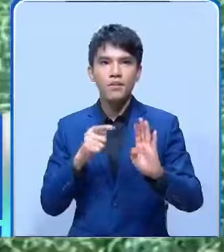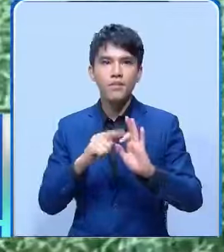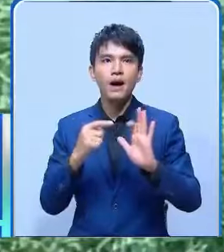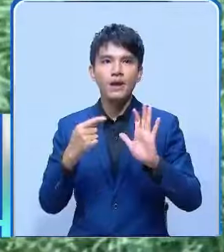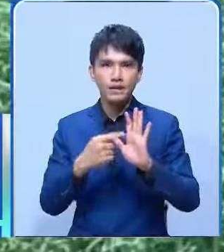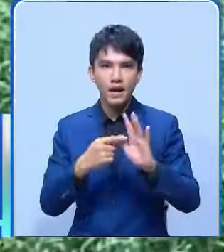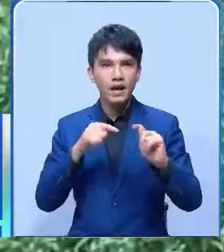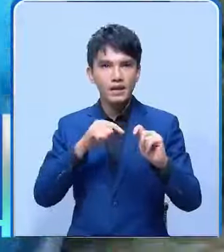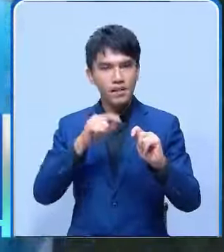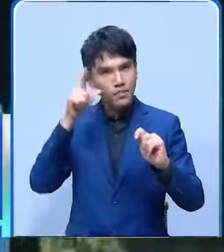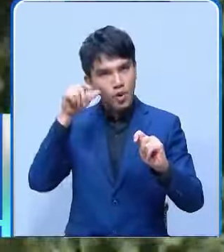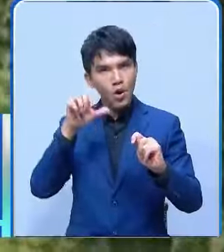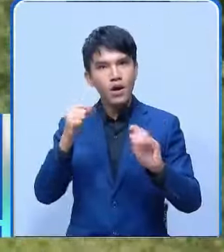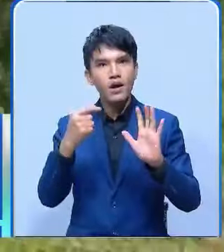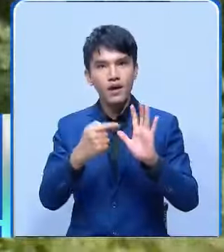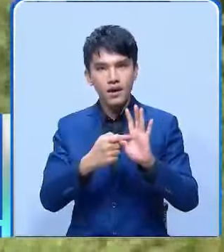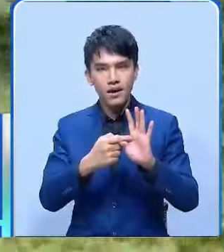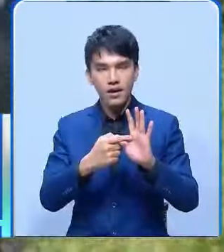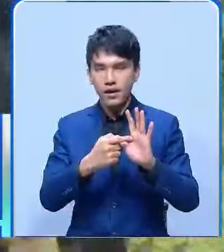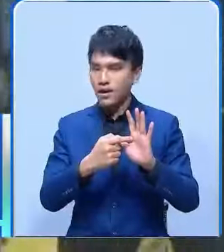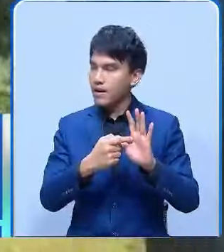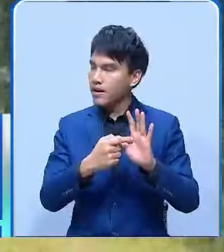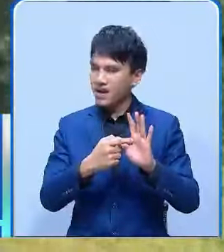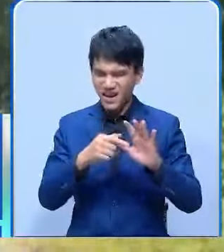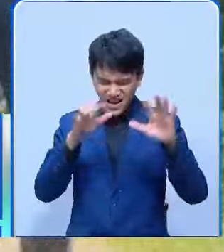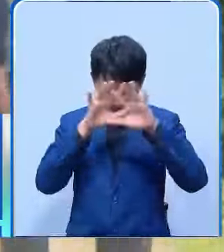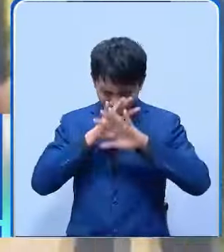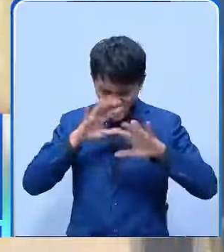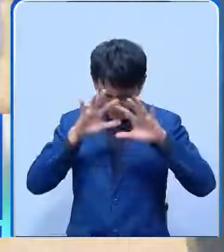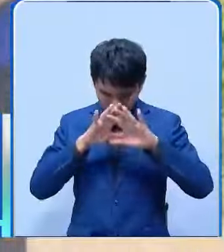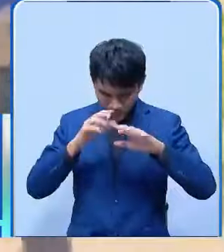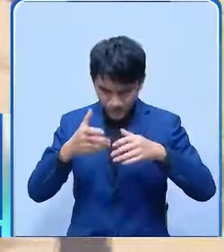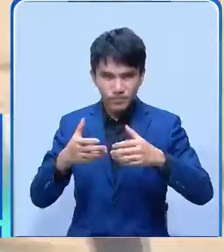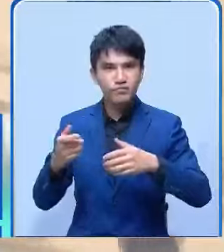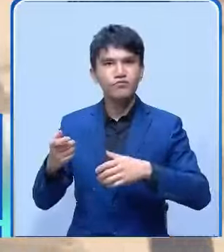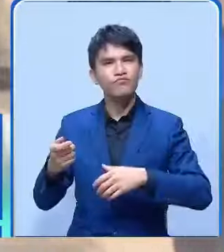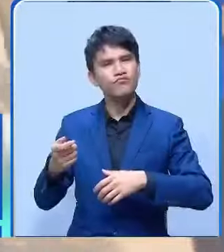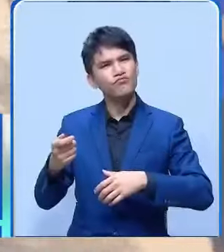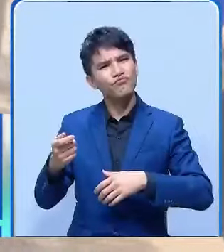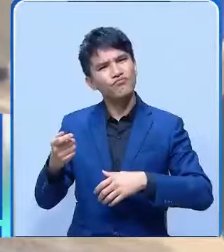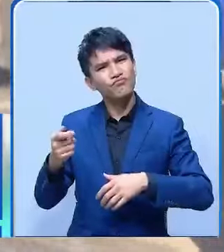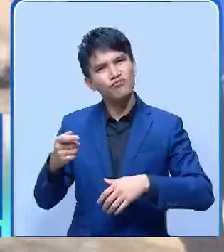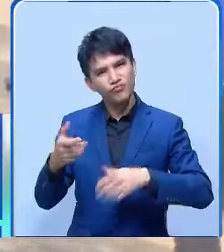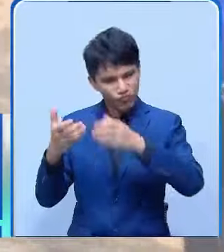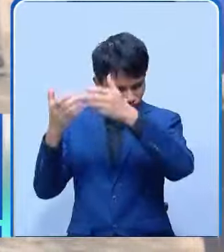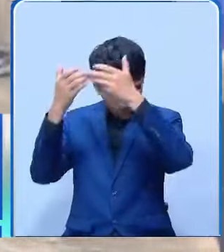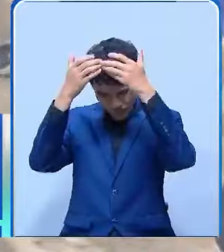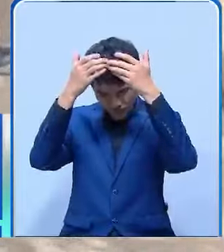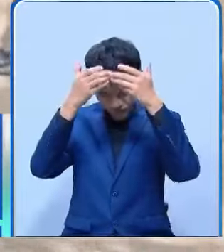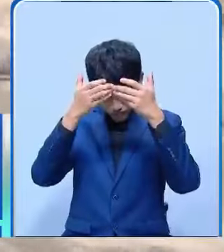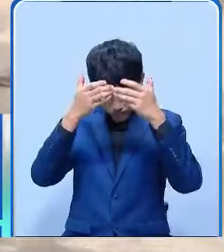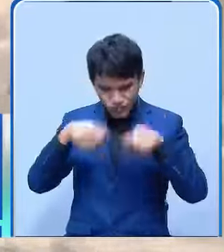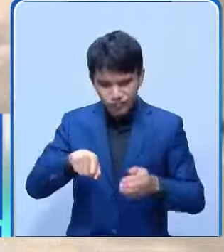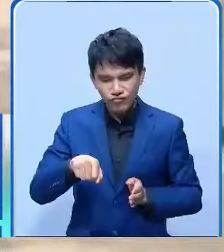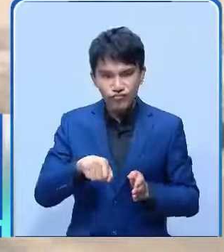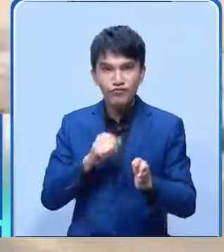ำบลแม่สาสภาพเขาบอกว่าเหมือนลักษณะยังแบบสวมหมวกแบบอาจจะเป็นหมวกกันน็อกเลยด้วยซ้ำนะเพราะว่าขี่รถจักรย